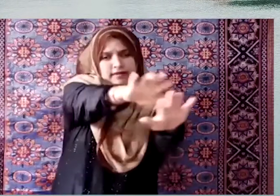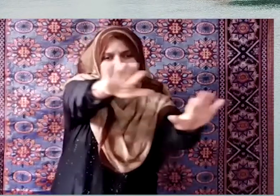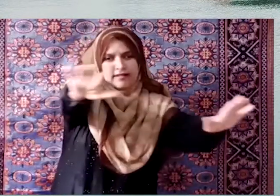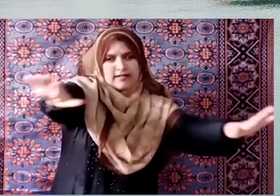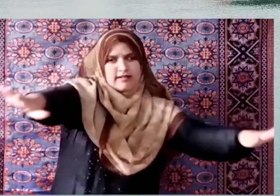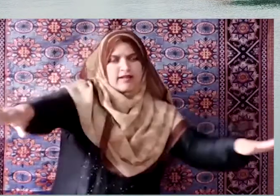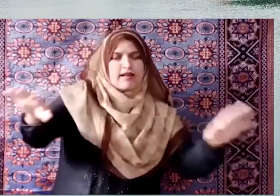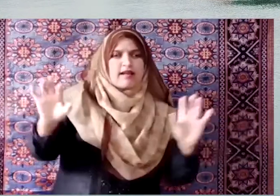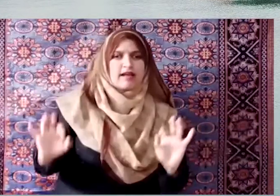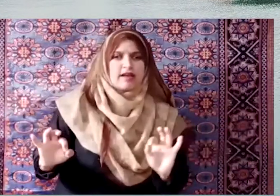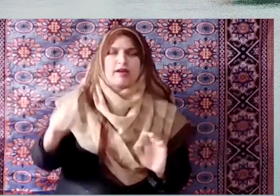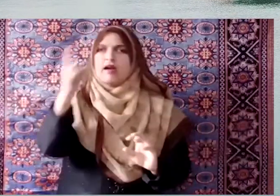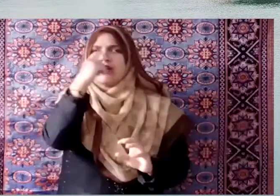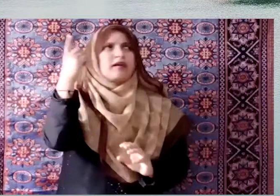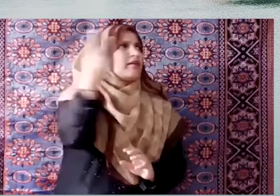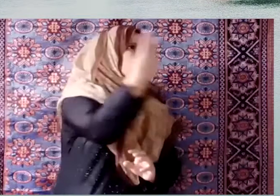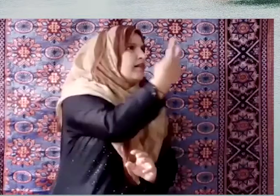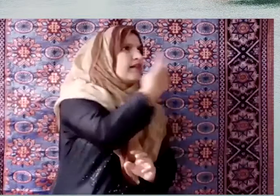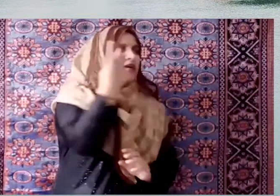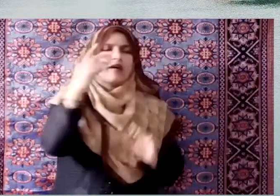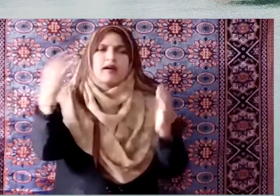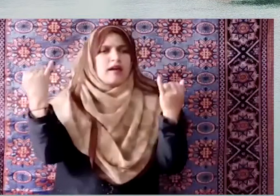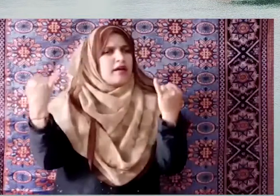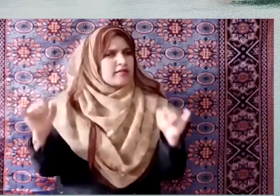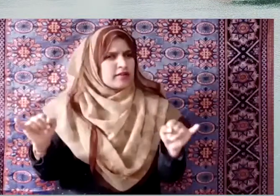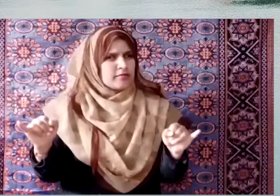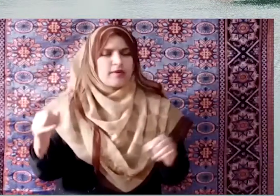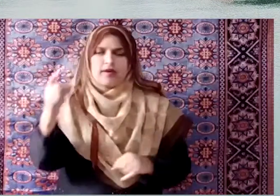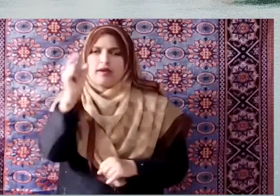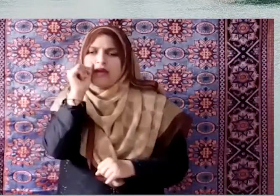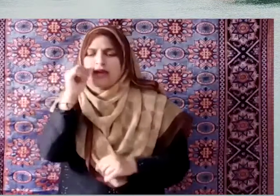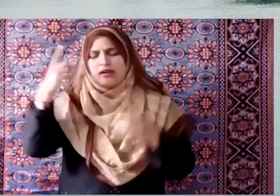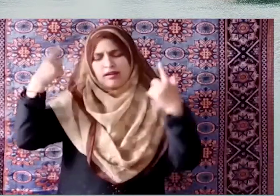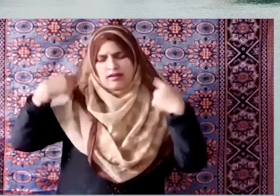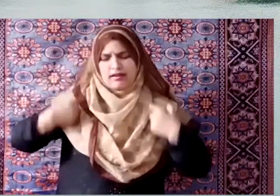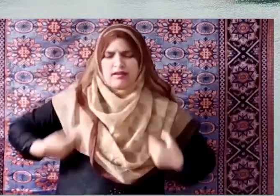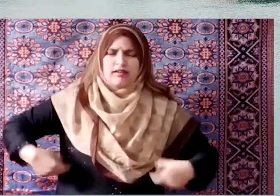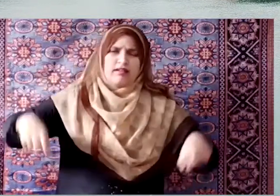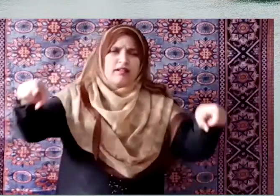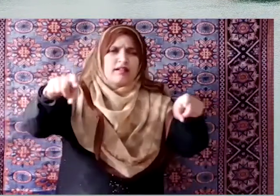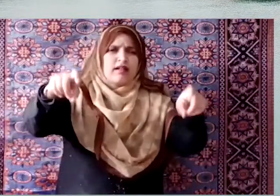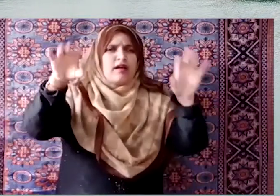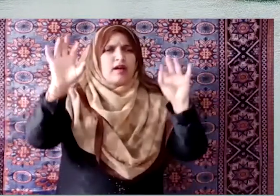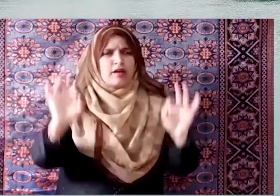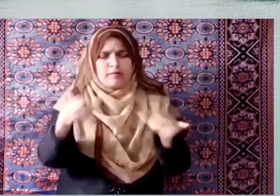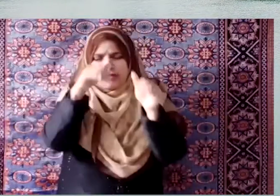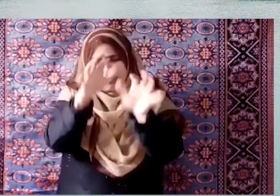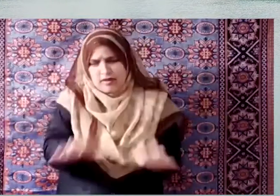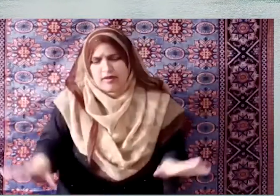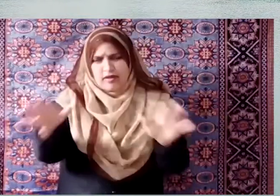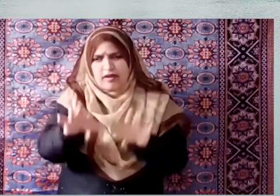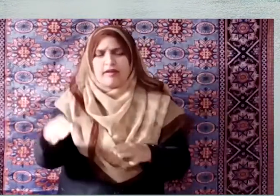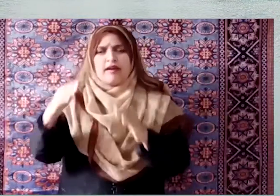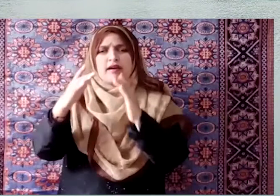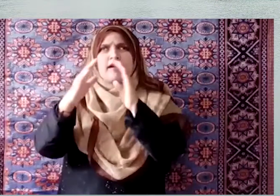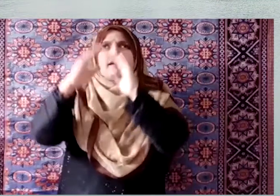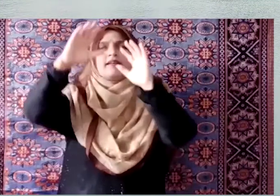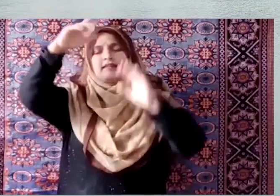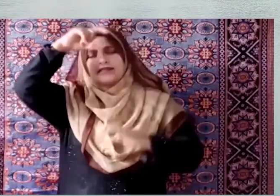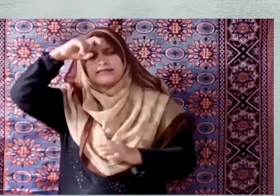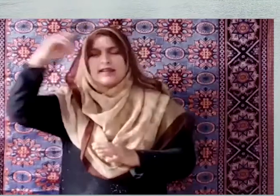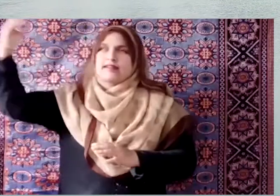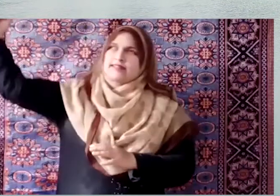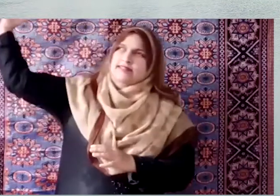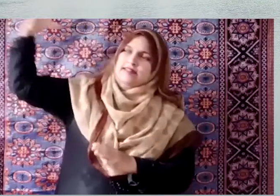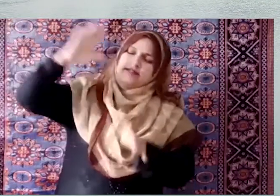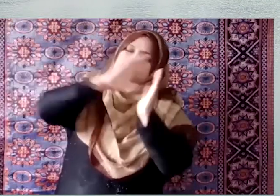کی چادریں بچھی ہوئی تھیں، مگر اس میں کوئی آدمی موجود نہ تھا۔ رانجھا تھکا ہوا تھا، وہ کشتی میں داخل ہو